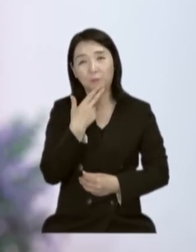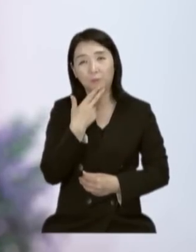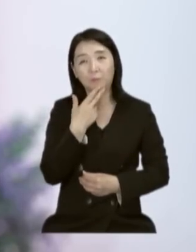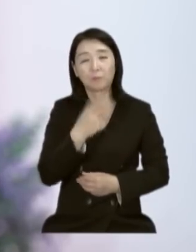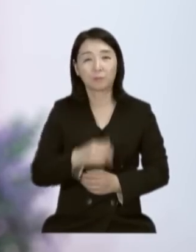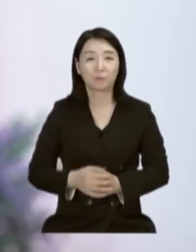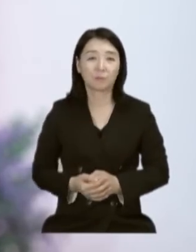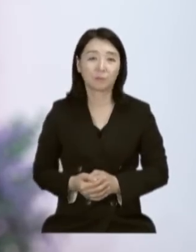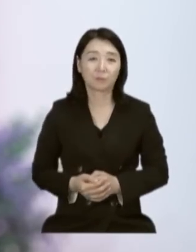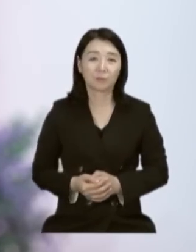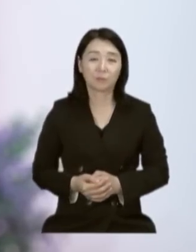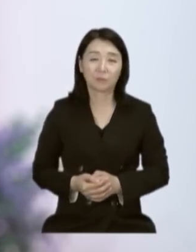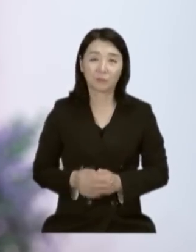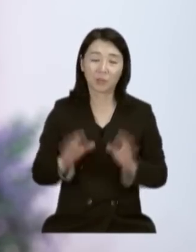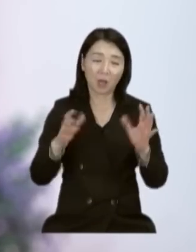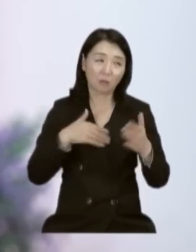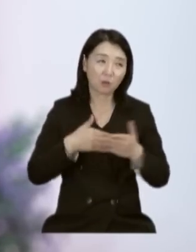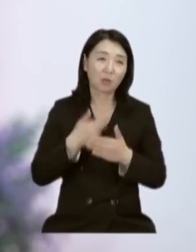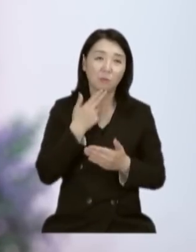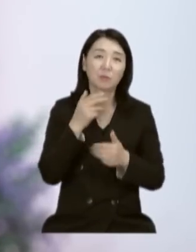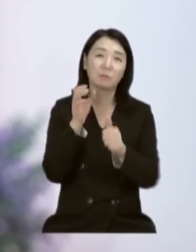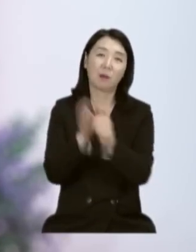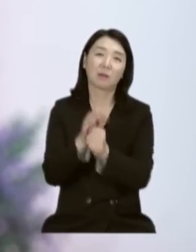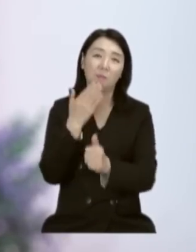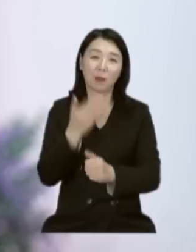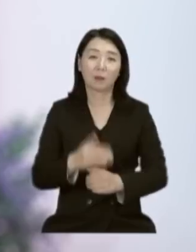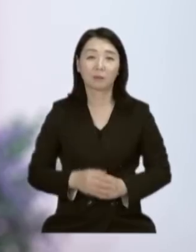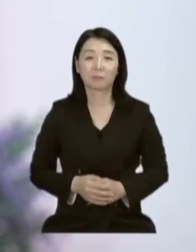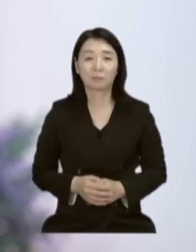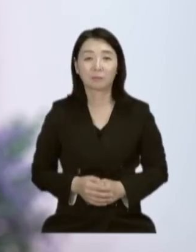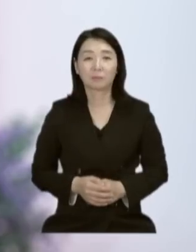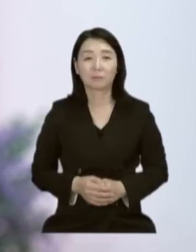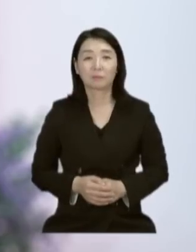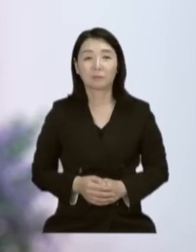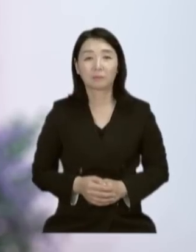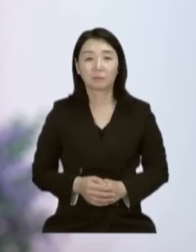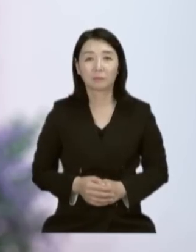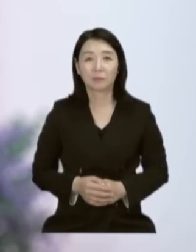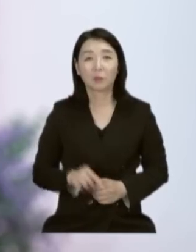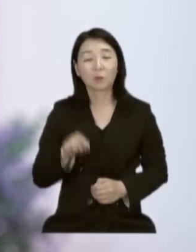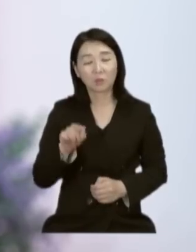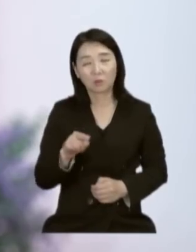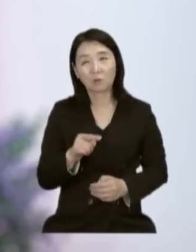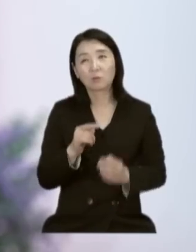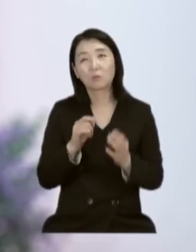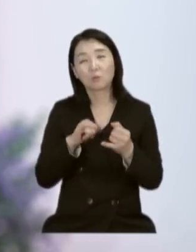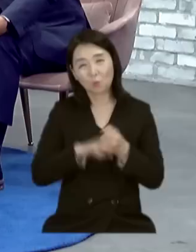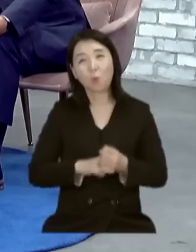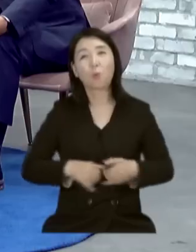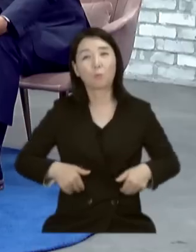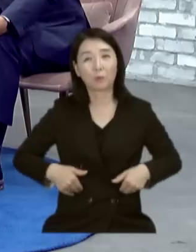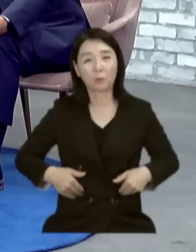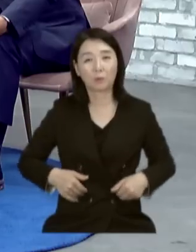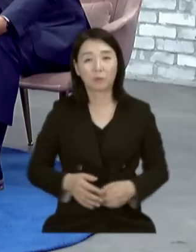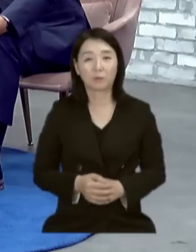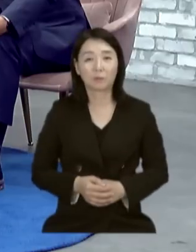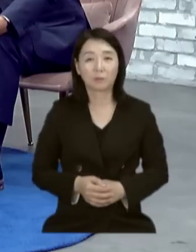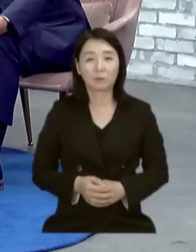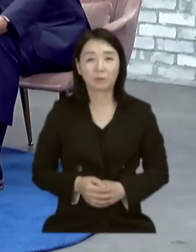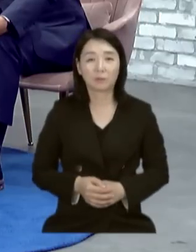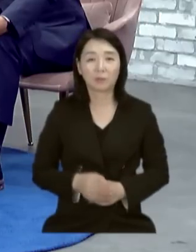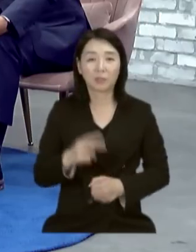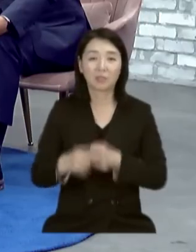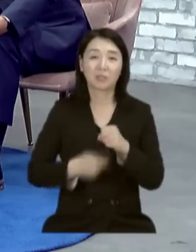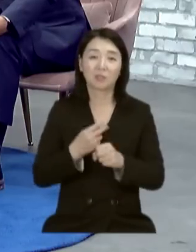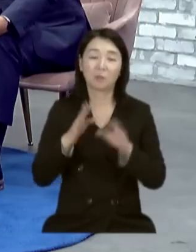또 아이의 불안감 없이 맡길 수 있겠습니까? 아멘. 진짜. 저는 이거를 절실하다고 봅니다. 아우, 저 한 2년만